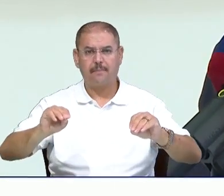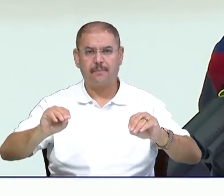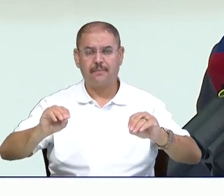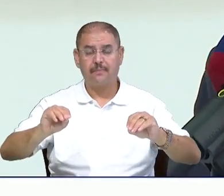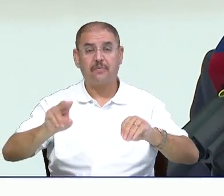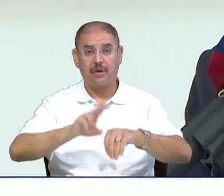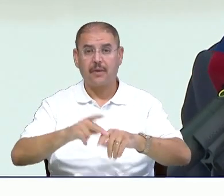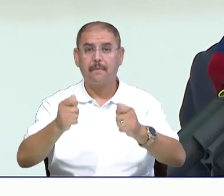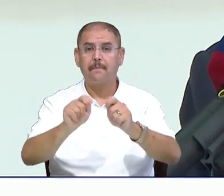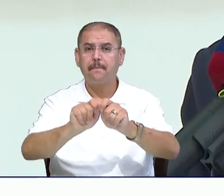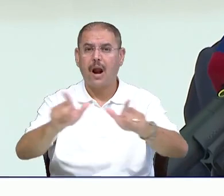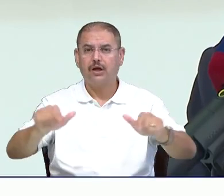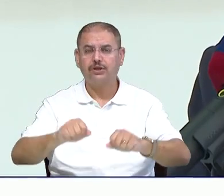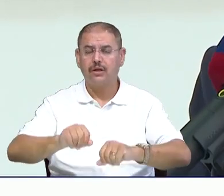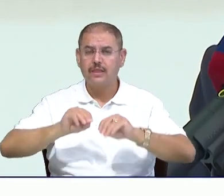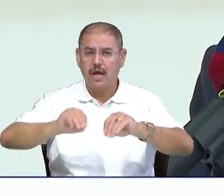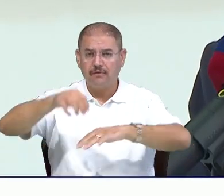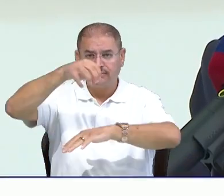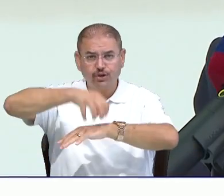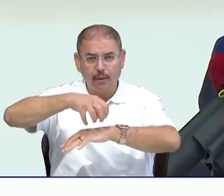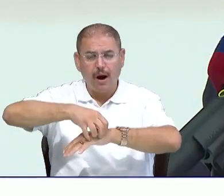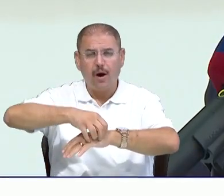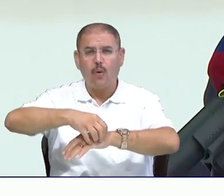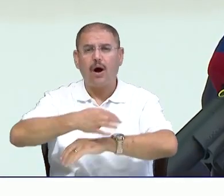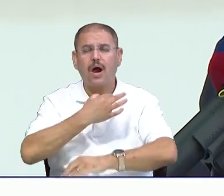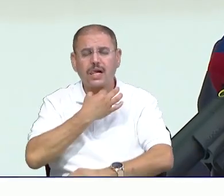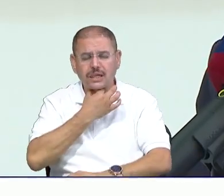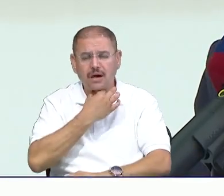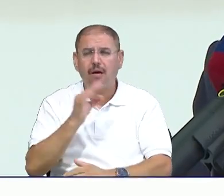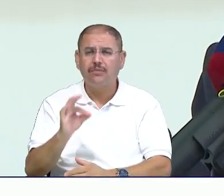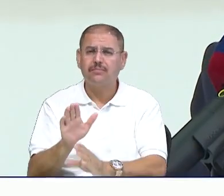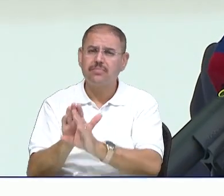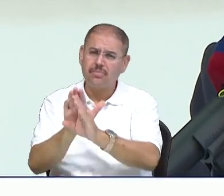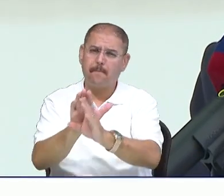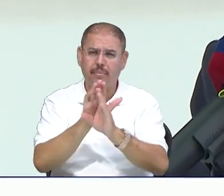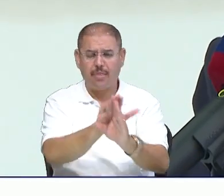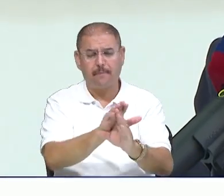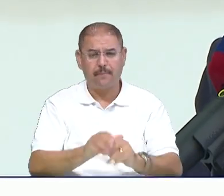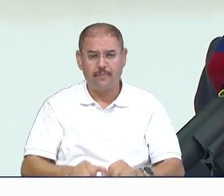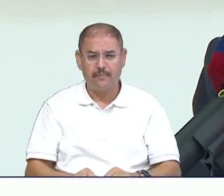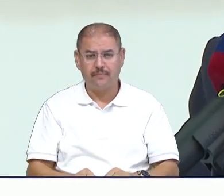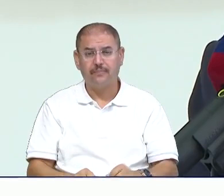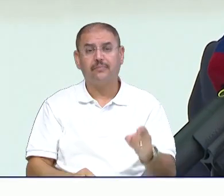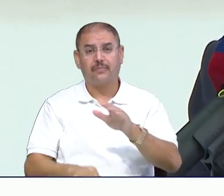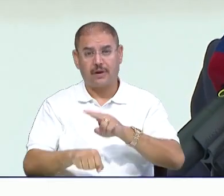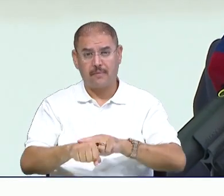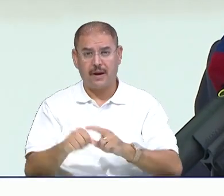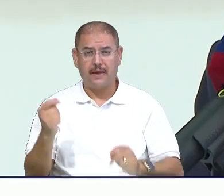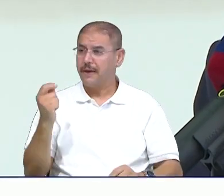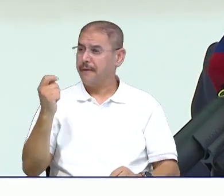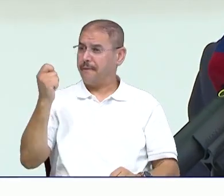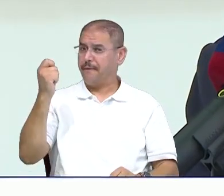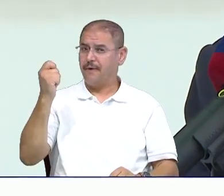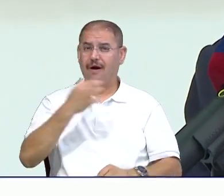ومجانية للفئات الفقيرة اقتصاديا، مع ضرورة التركيز على ردم الفجوة التعليمية بين الأغنياء